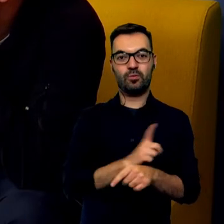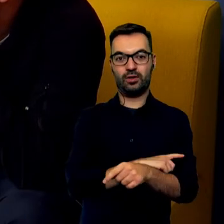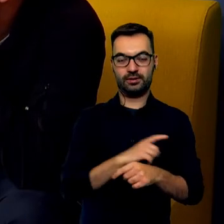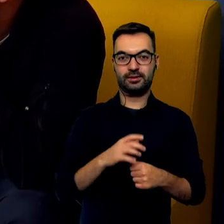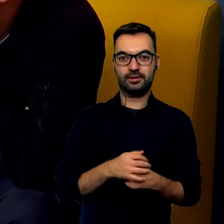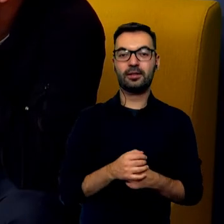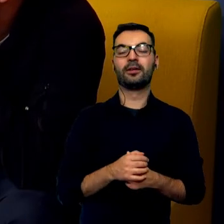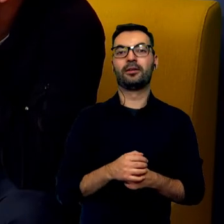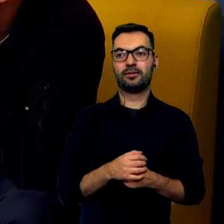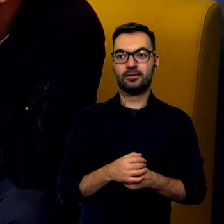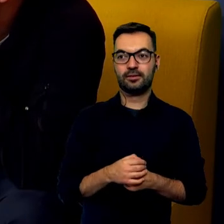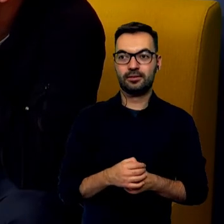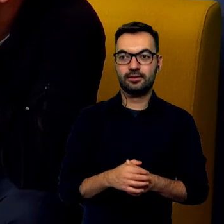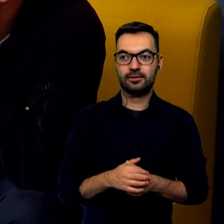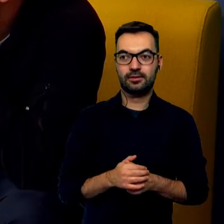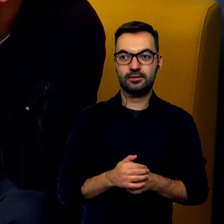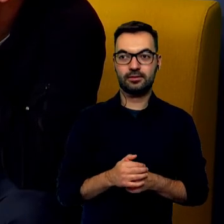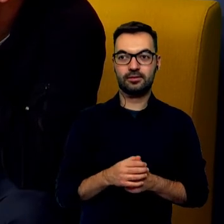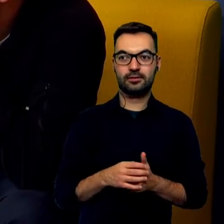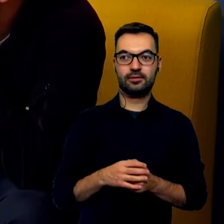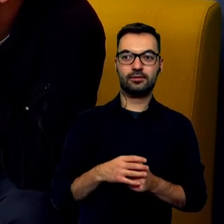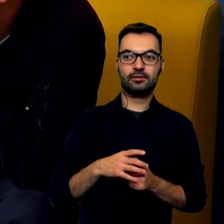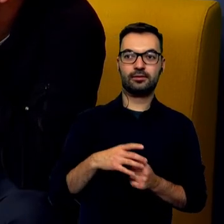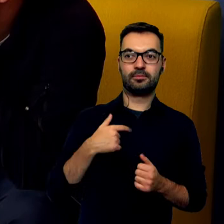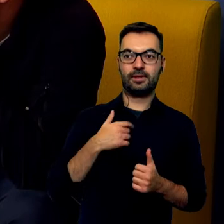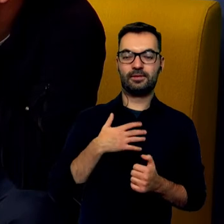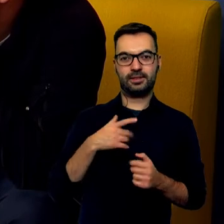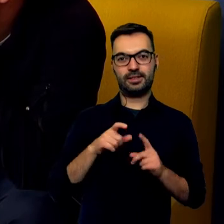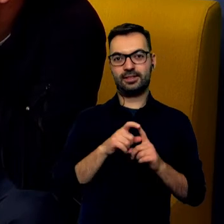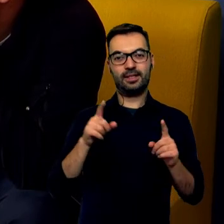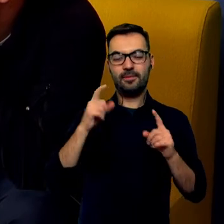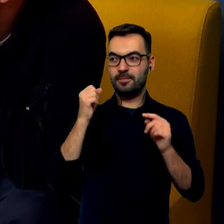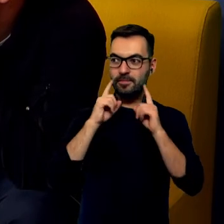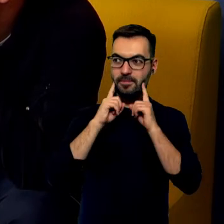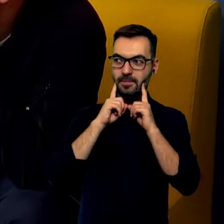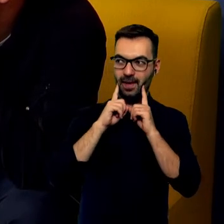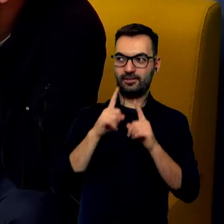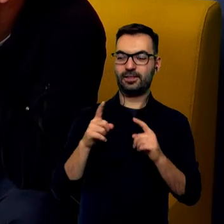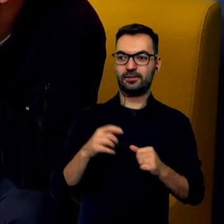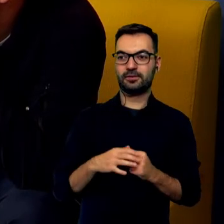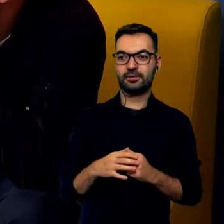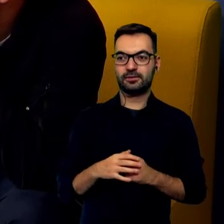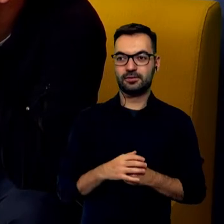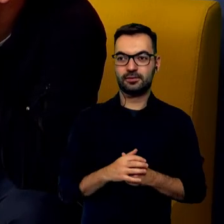I ja pamiętam z tego, to wydało mi się zdanie tak prawdziwe w niej,